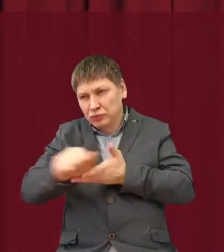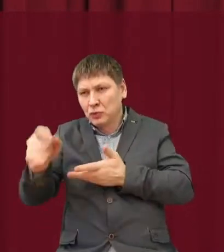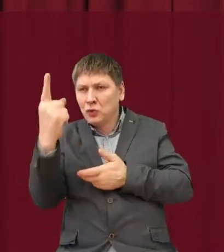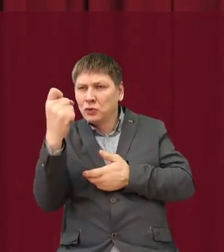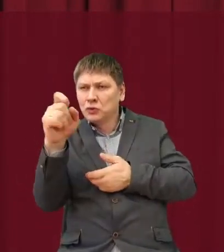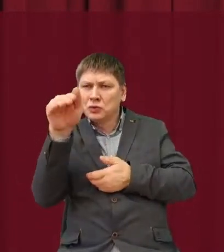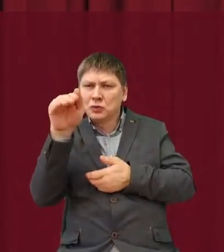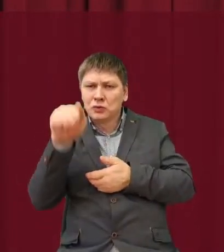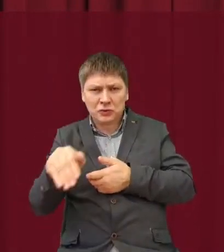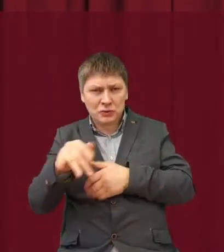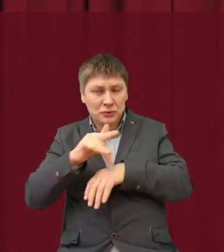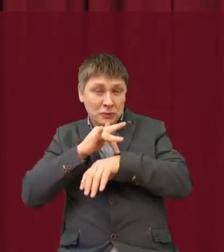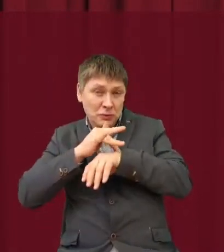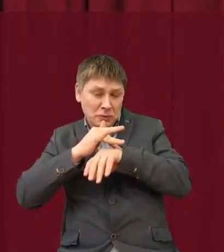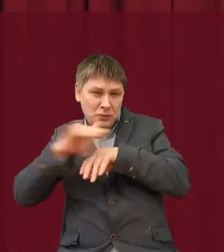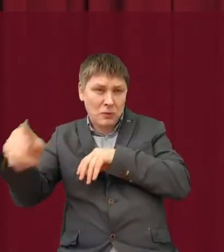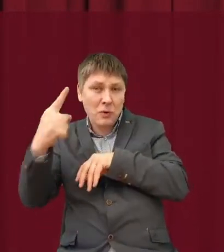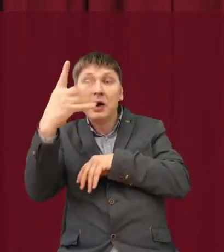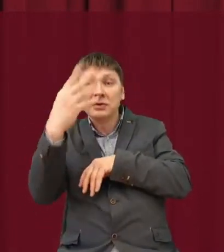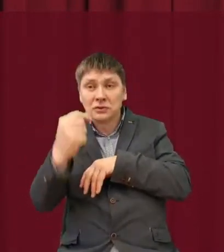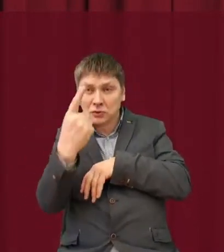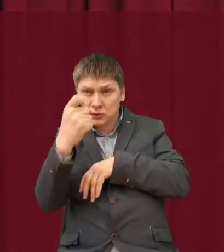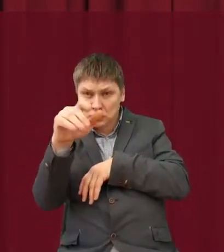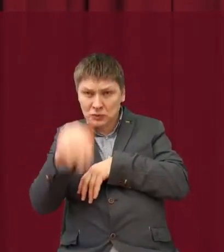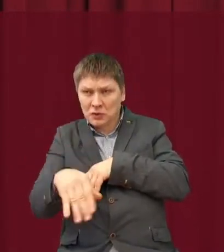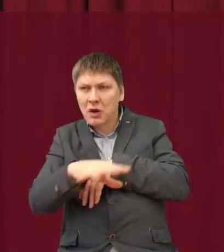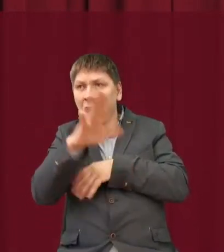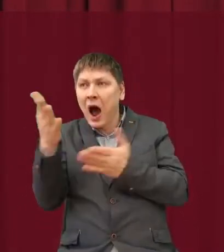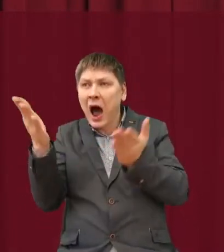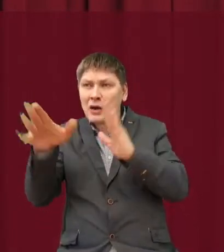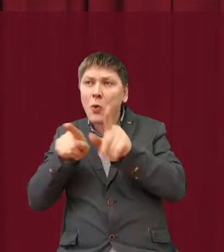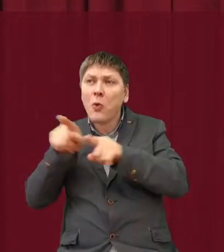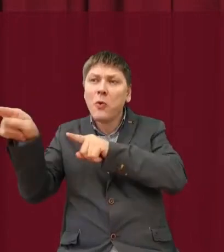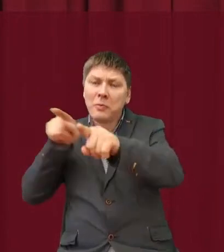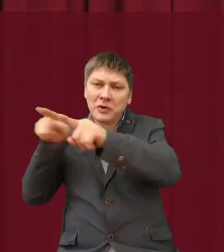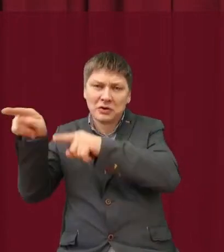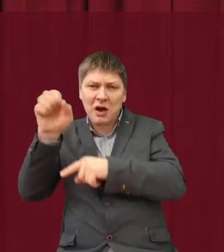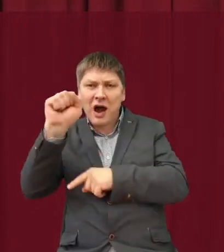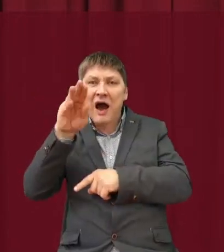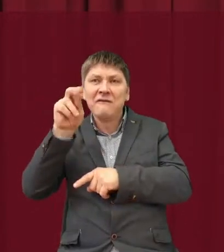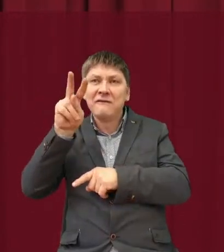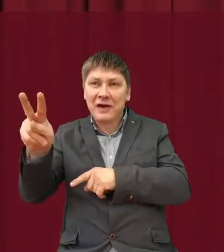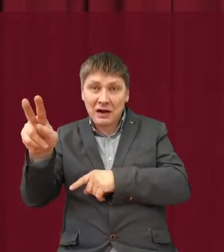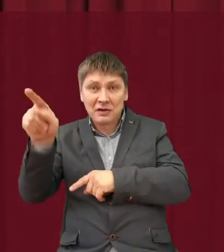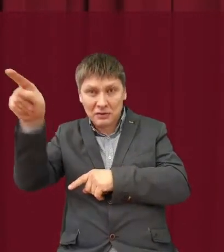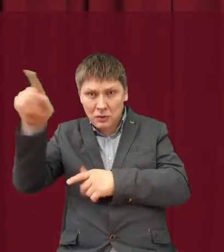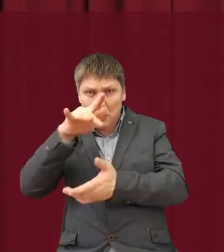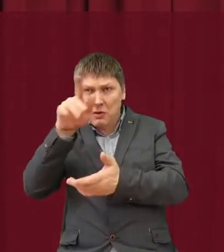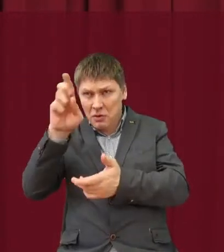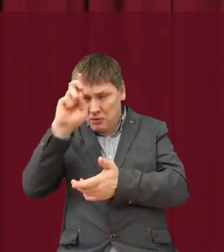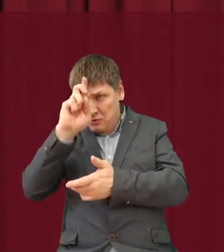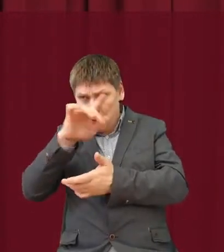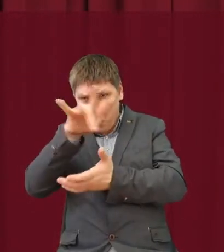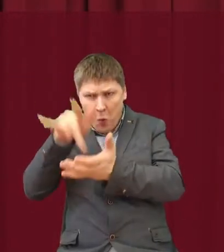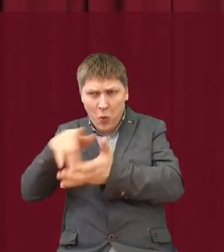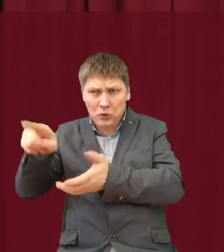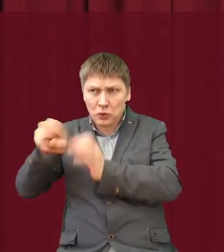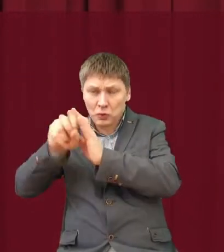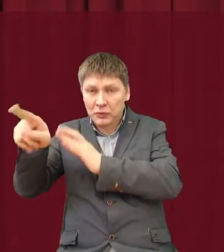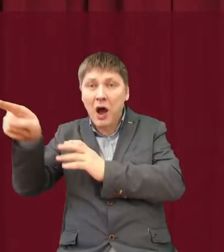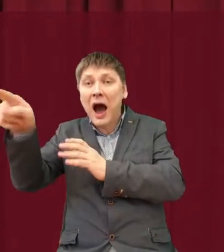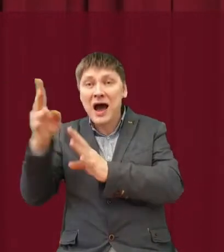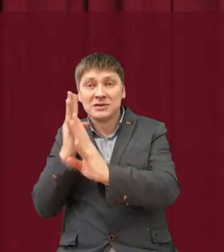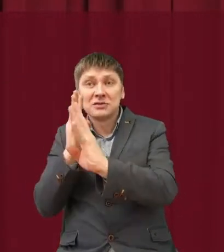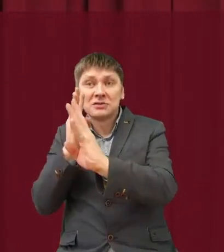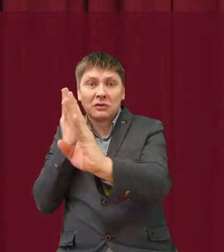тысяч пеших сириан в один день остальные убежали в город аффект там упала стена на остальные 27